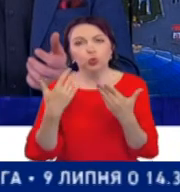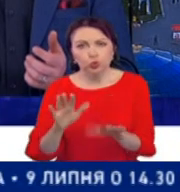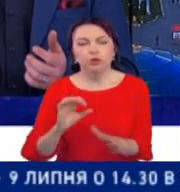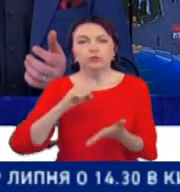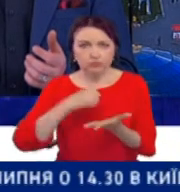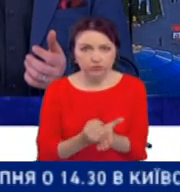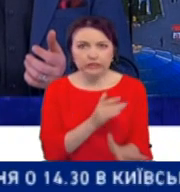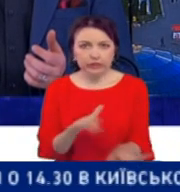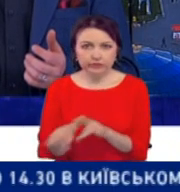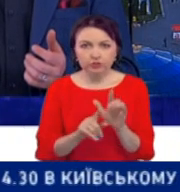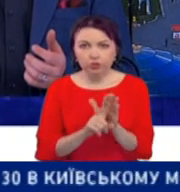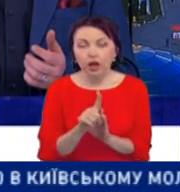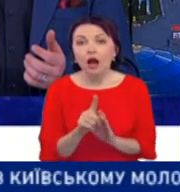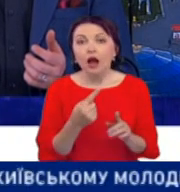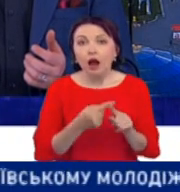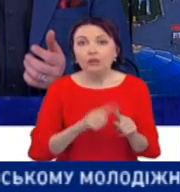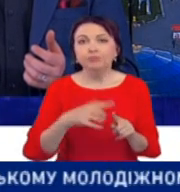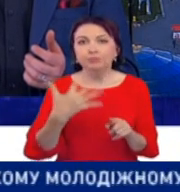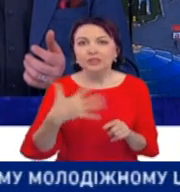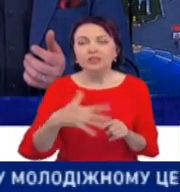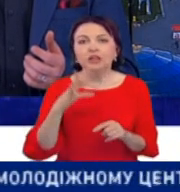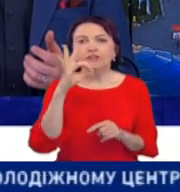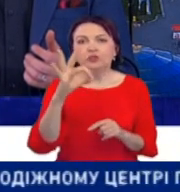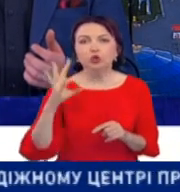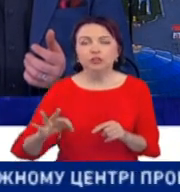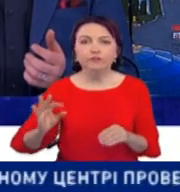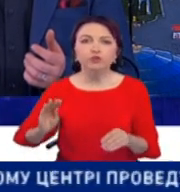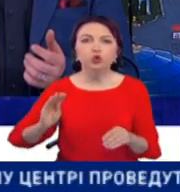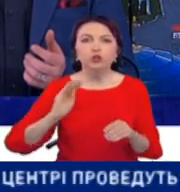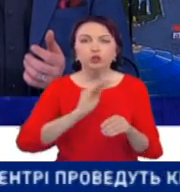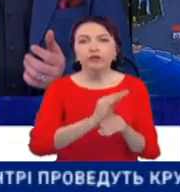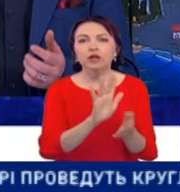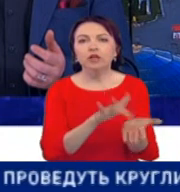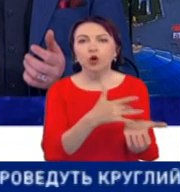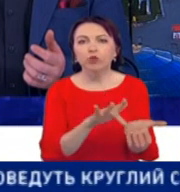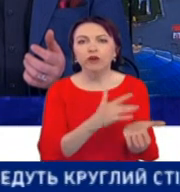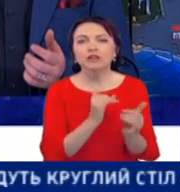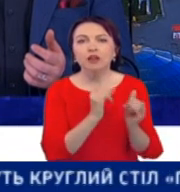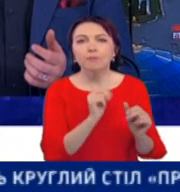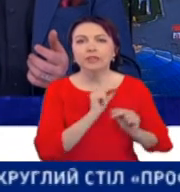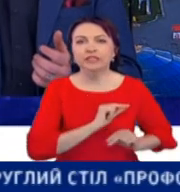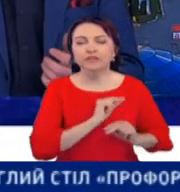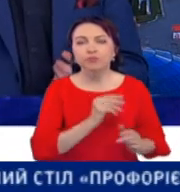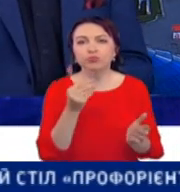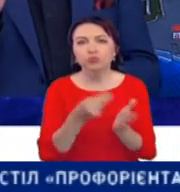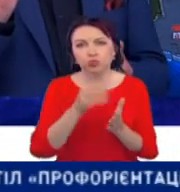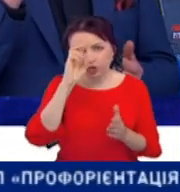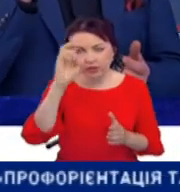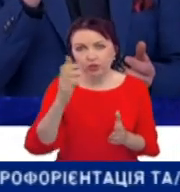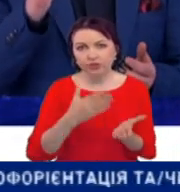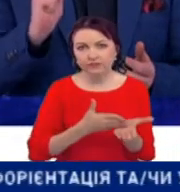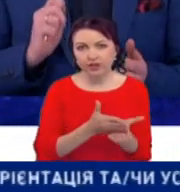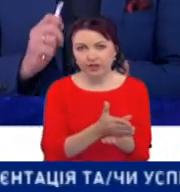і яка каже про 50% додаткових нарахувань для працівників бюджетної сфери на лінії зіткнення.